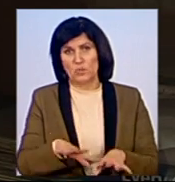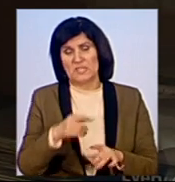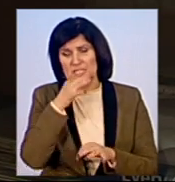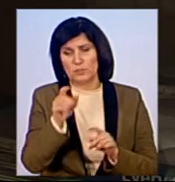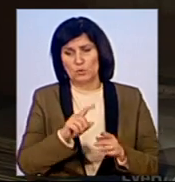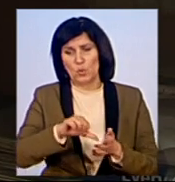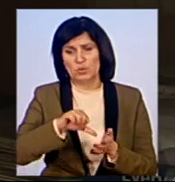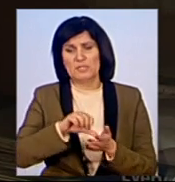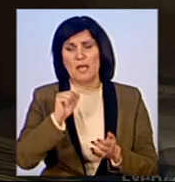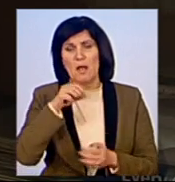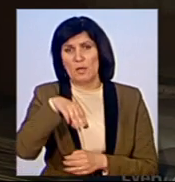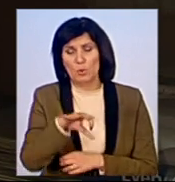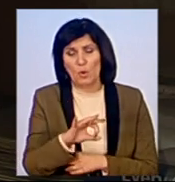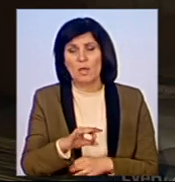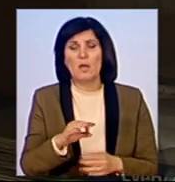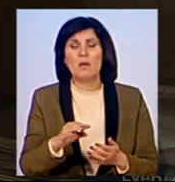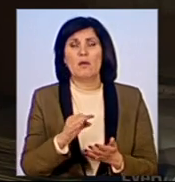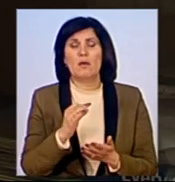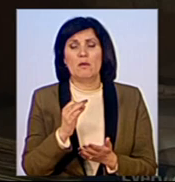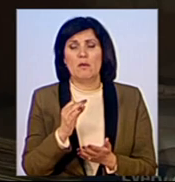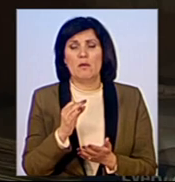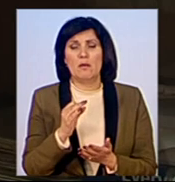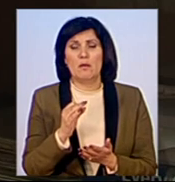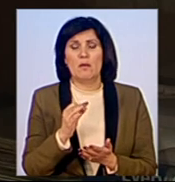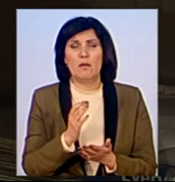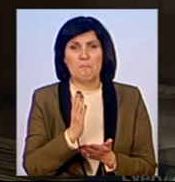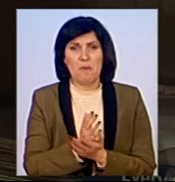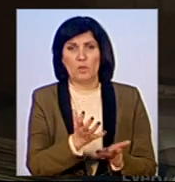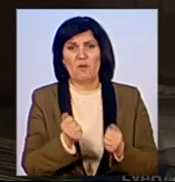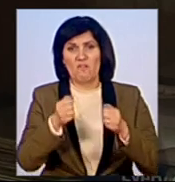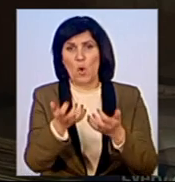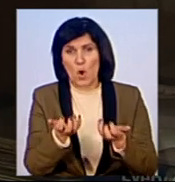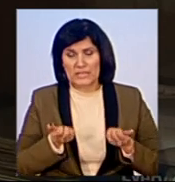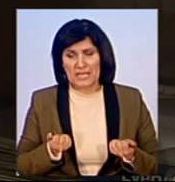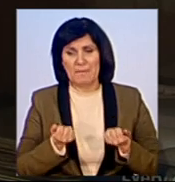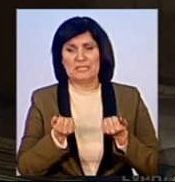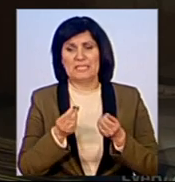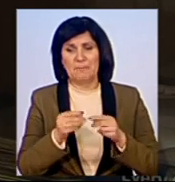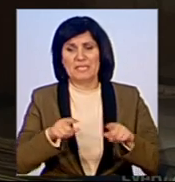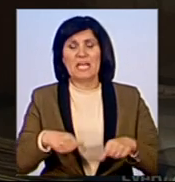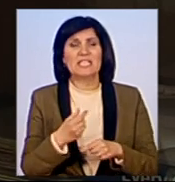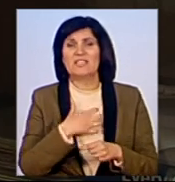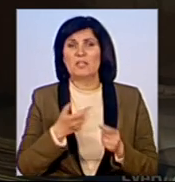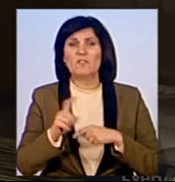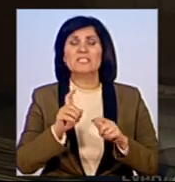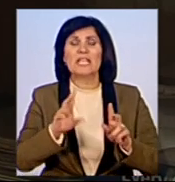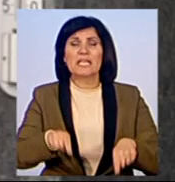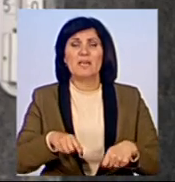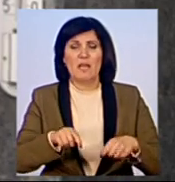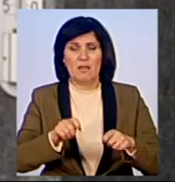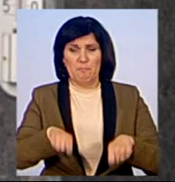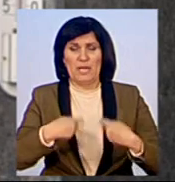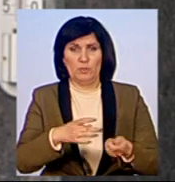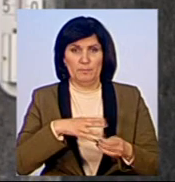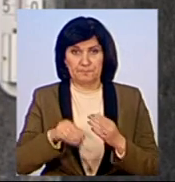сказано, що учасники антитерористичної операції мають право отримувати земельні ділянки, незалежно від того, скільки земель було передано через аукціон.